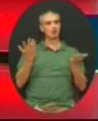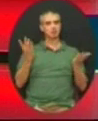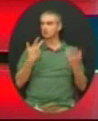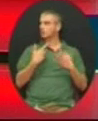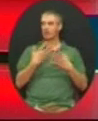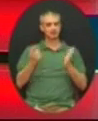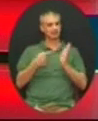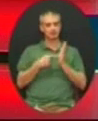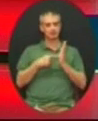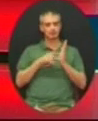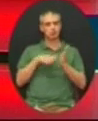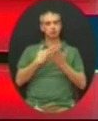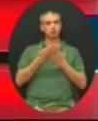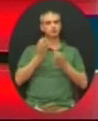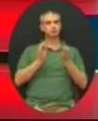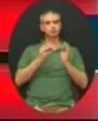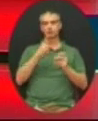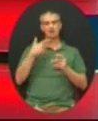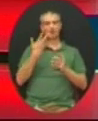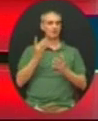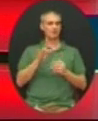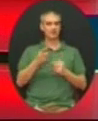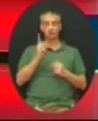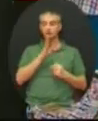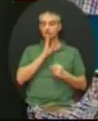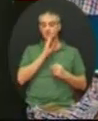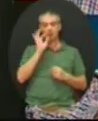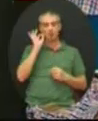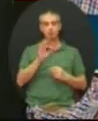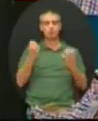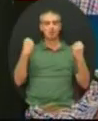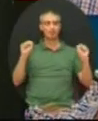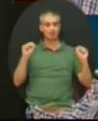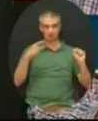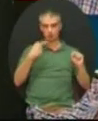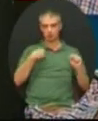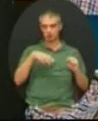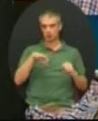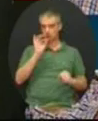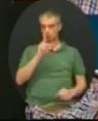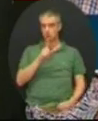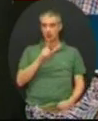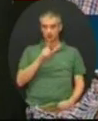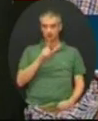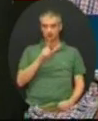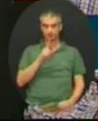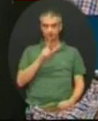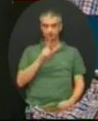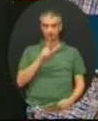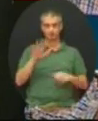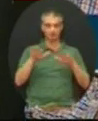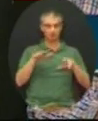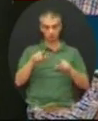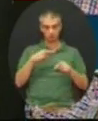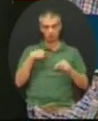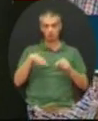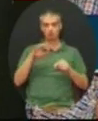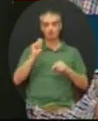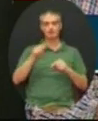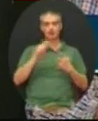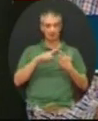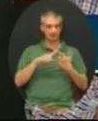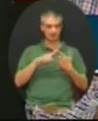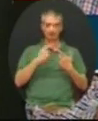שום סיבה שהיועץ המשפטי יהפוך לשחקן וטו. יש כאן בעיה שפוגעת בדמוקרטיה, אנחנו בוחרים ממשלה, בוחרים